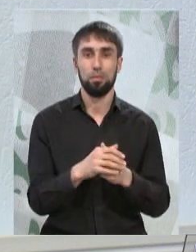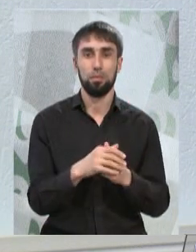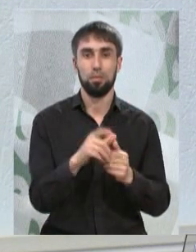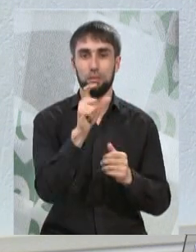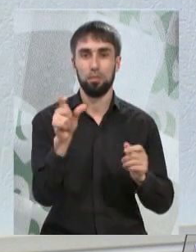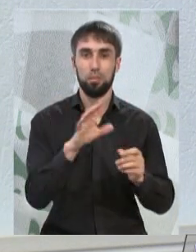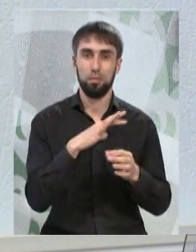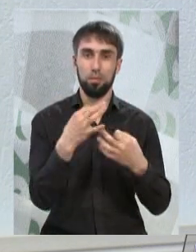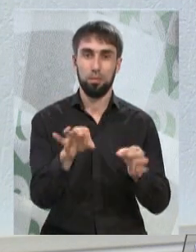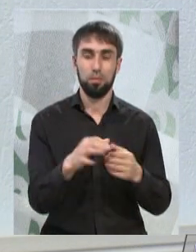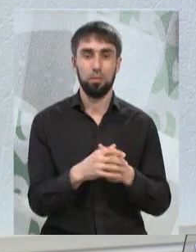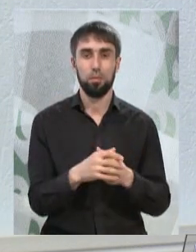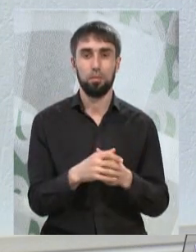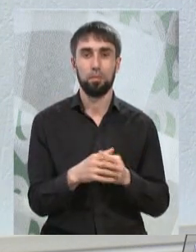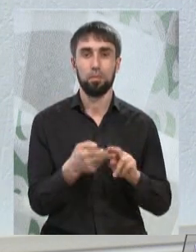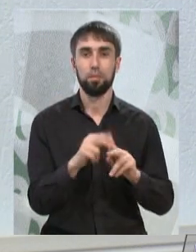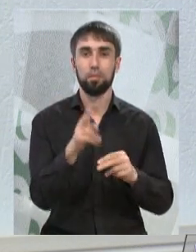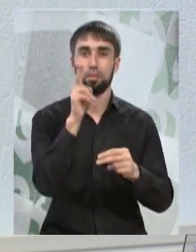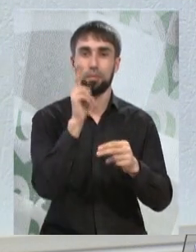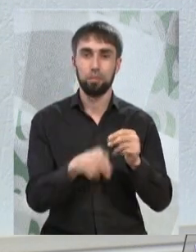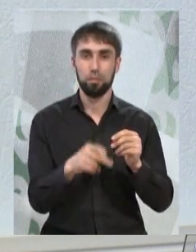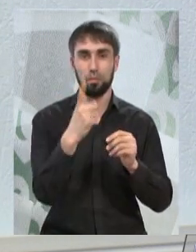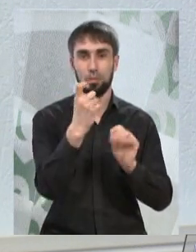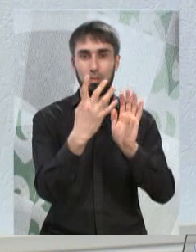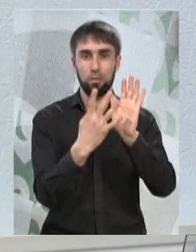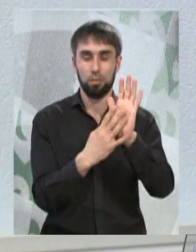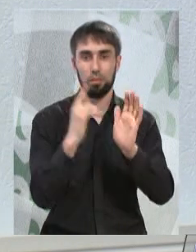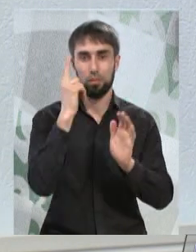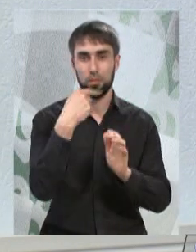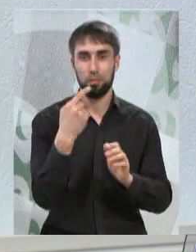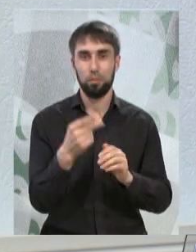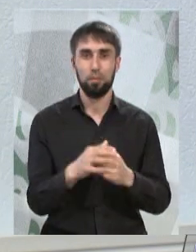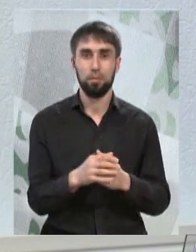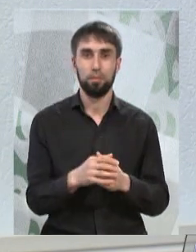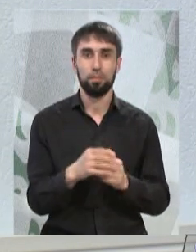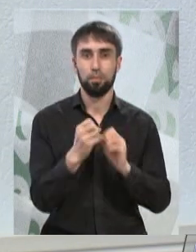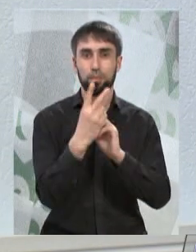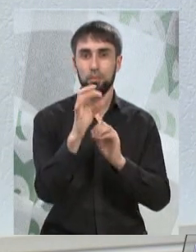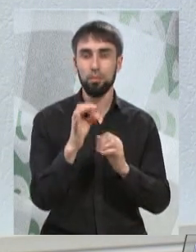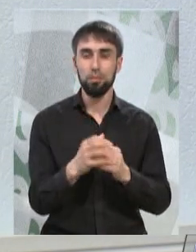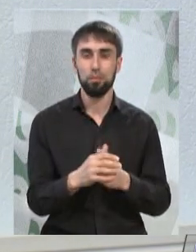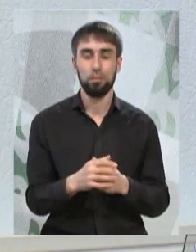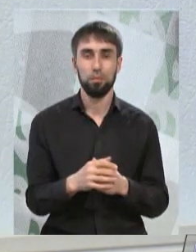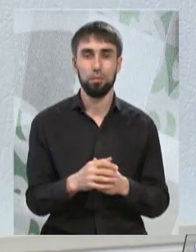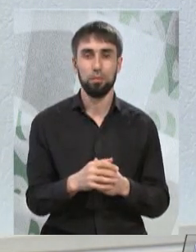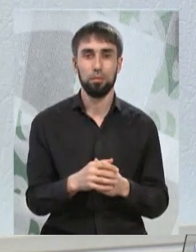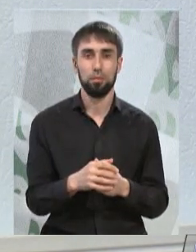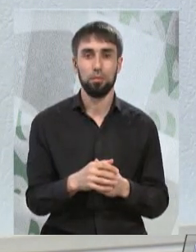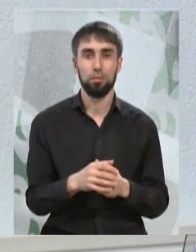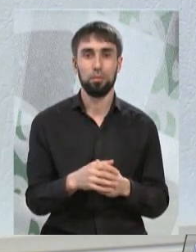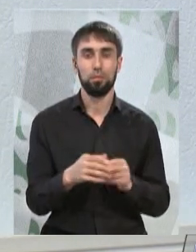0,8%. Прекращены дела в отношении 109 лиц, 12%. Назначение